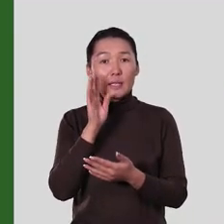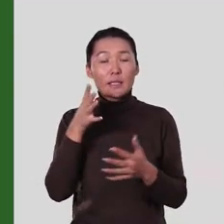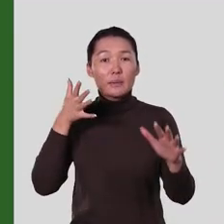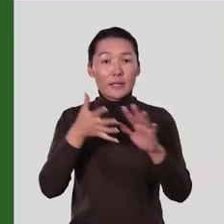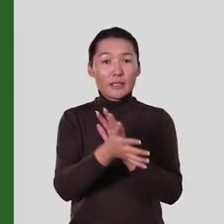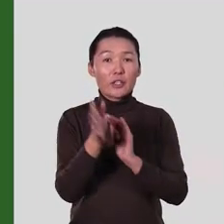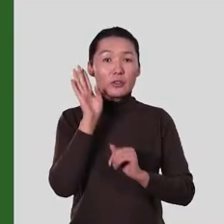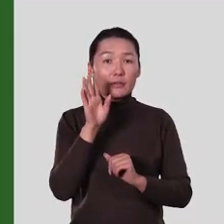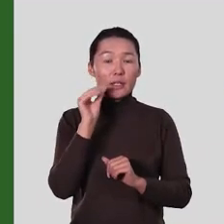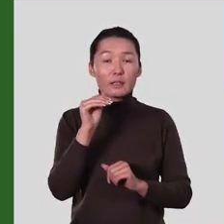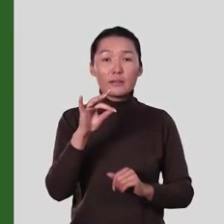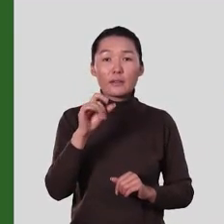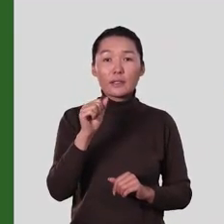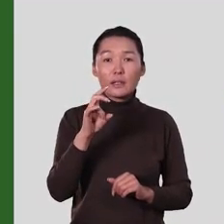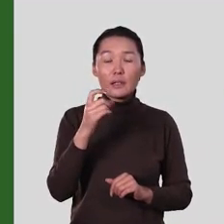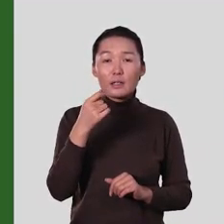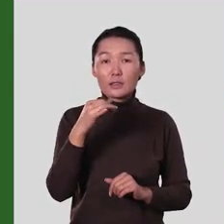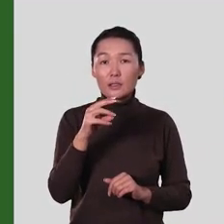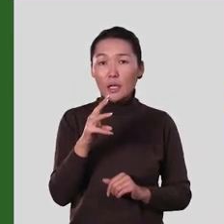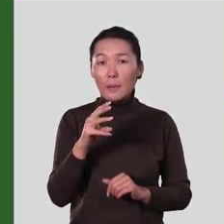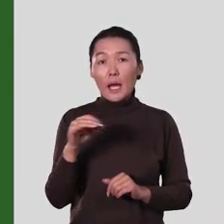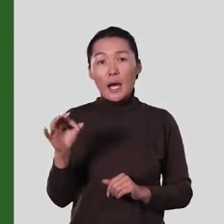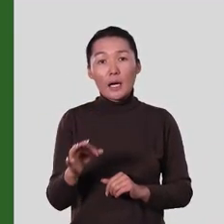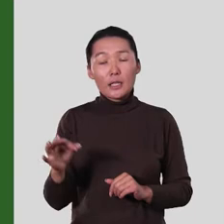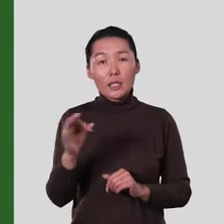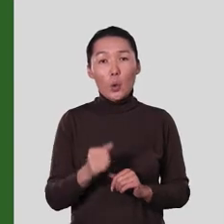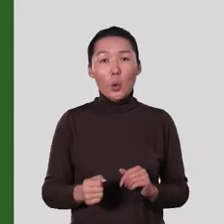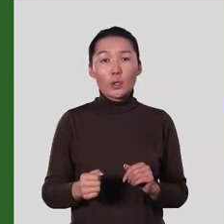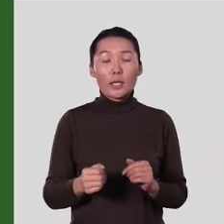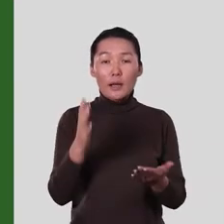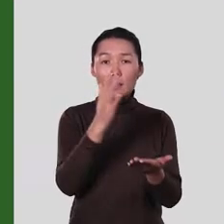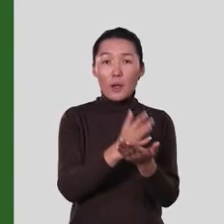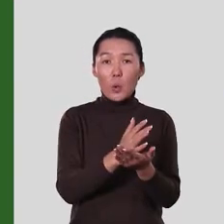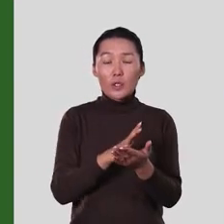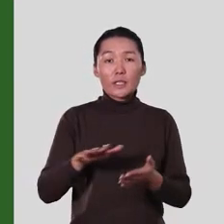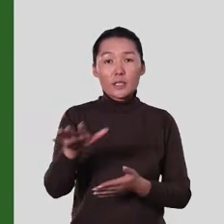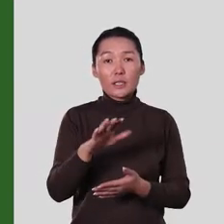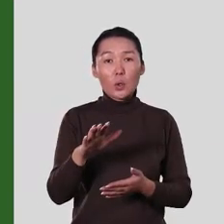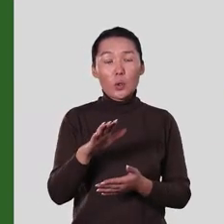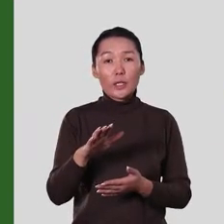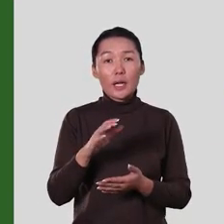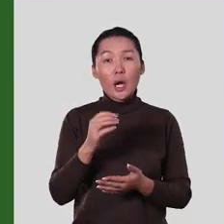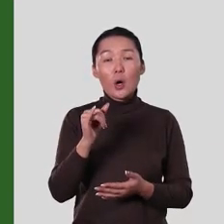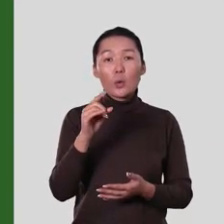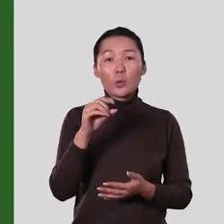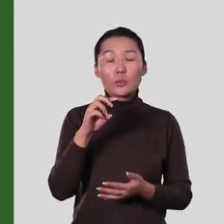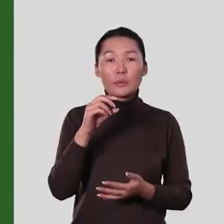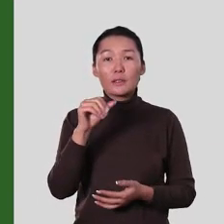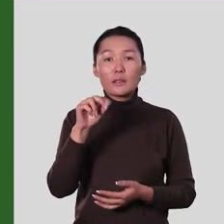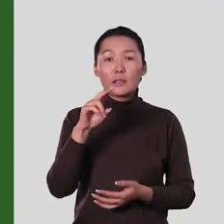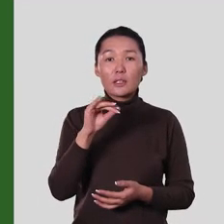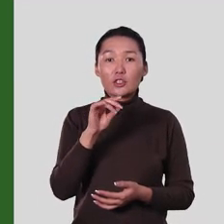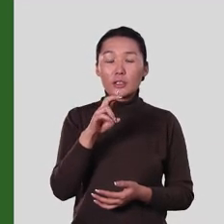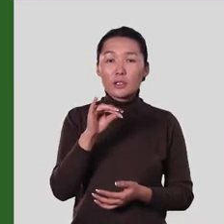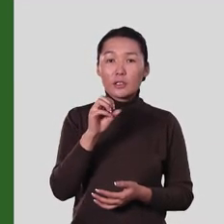в Ферганском регионе, расположены на территории Узбекистана и Таджикистана.